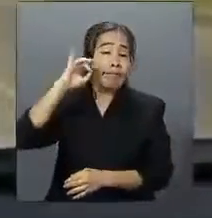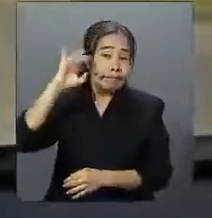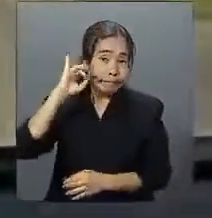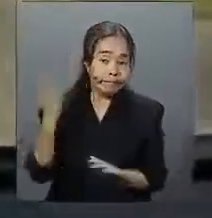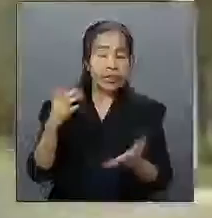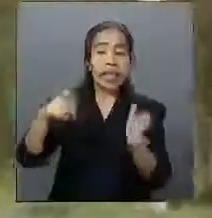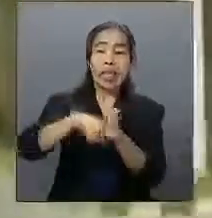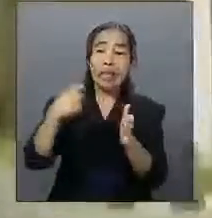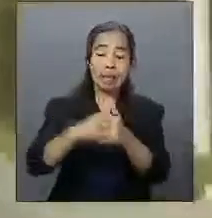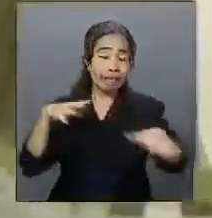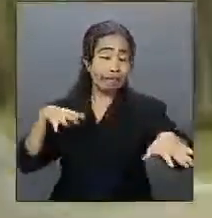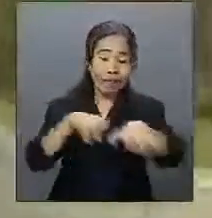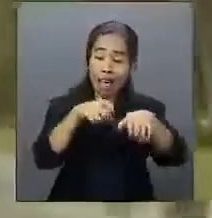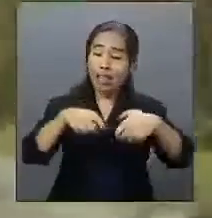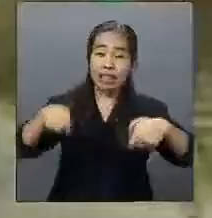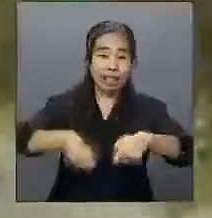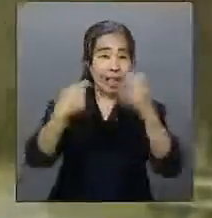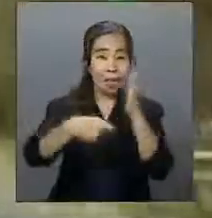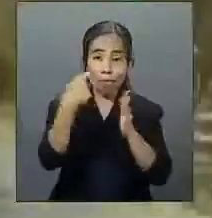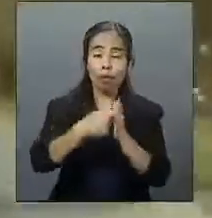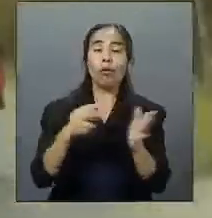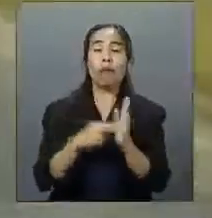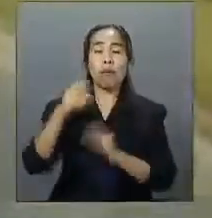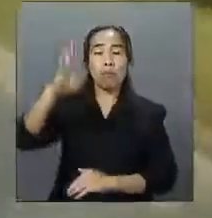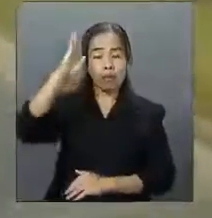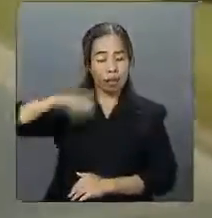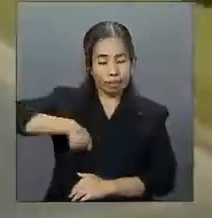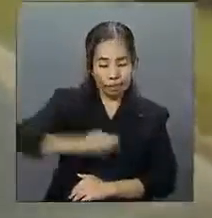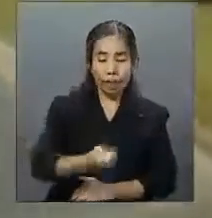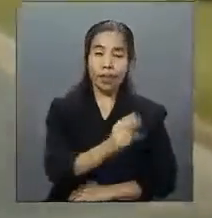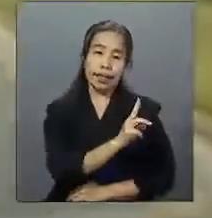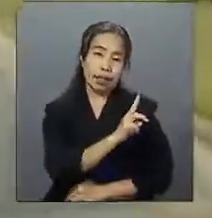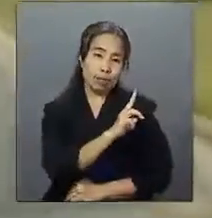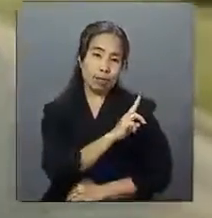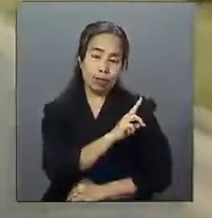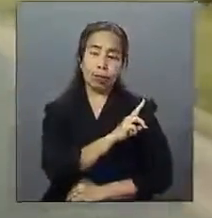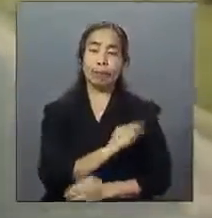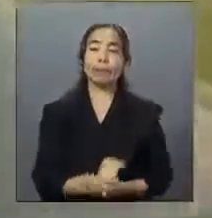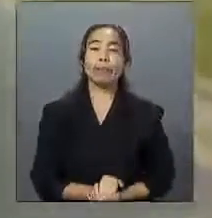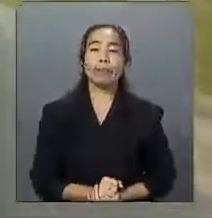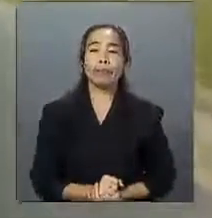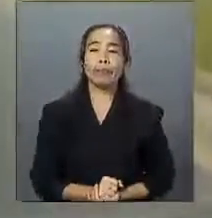เกิดอุบัติเหตุร้ายแรงผู้ประกอบการนั้นจะต้องมีส่วนรับผิดชอบทุกกรณีค่ะ